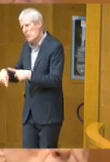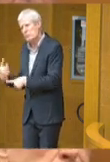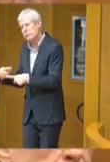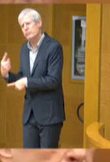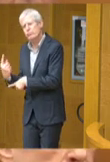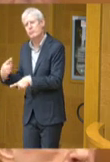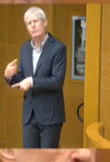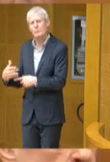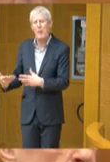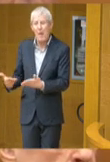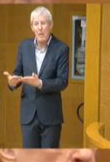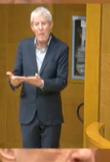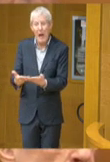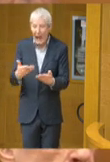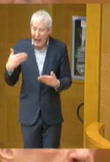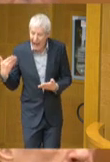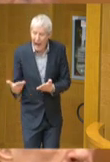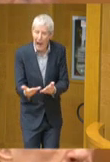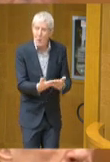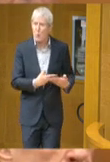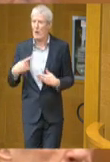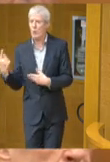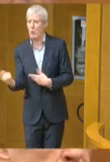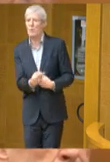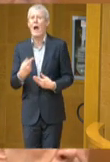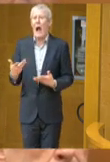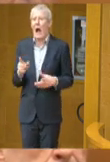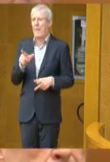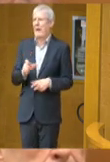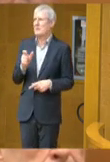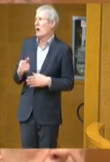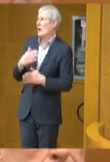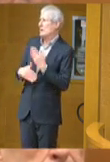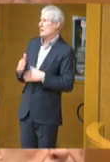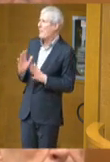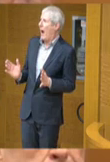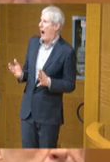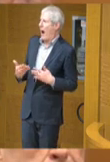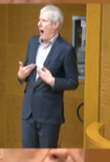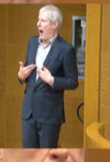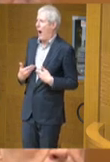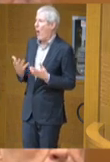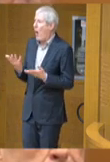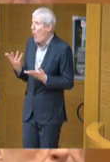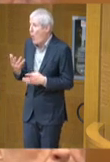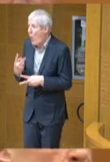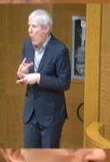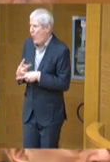rendere le persone con una disabilità, con delle problematiche, utili veramente, anzi